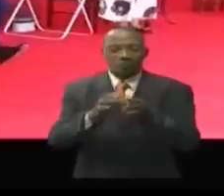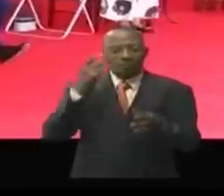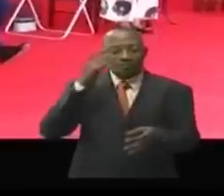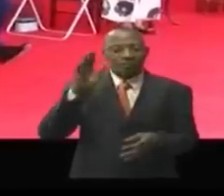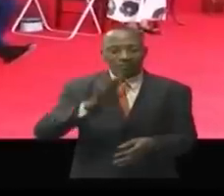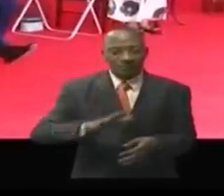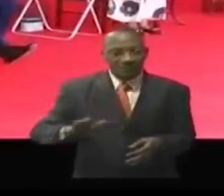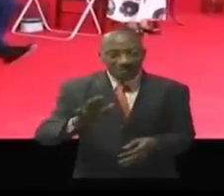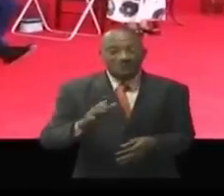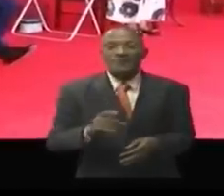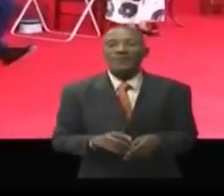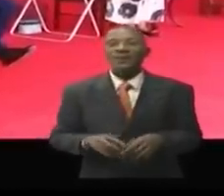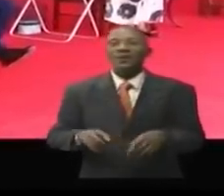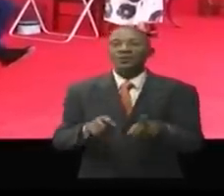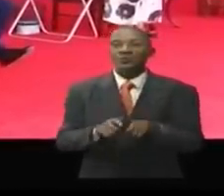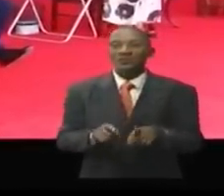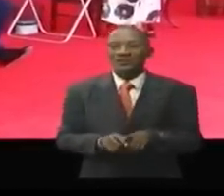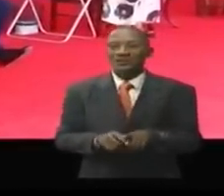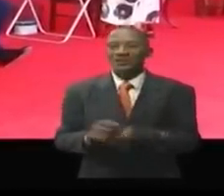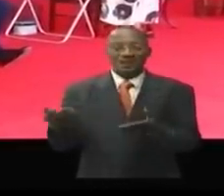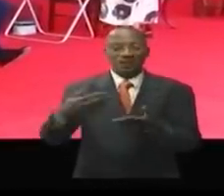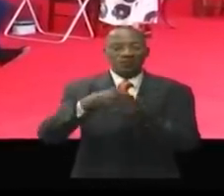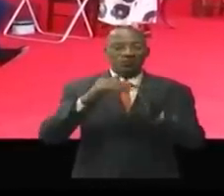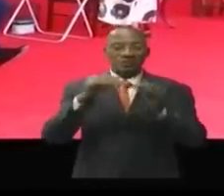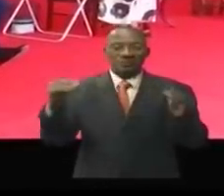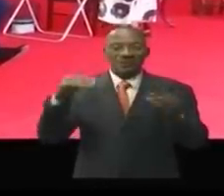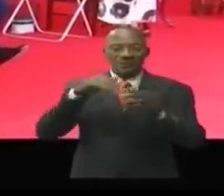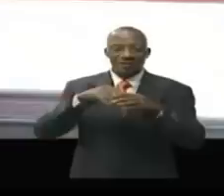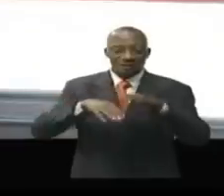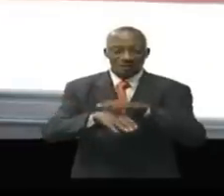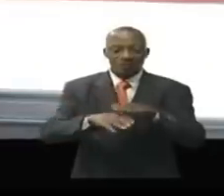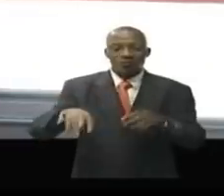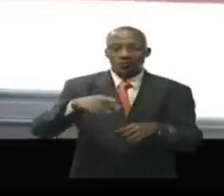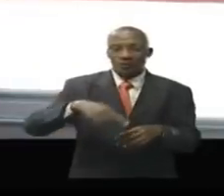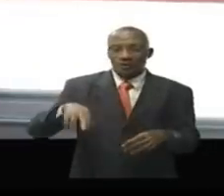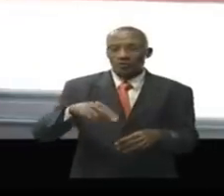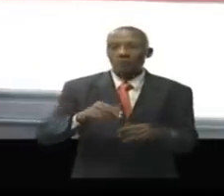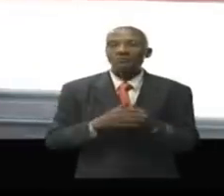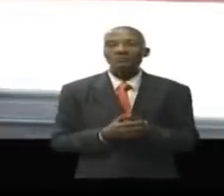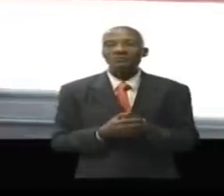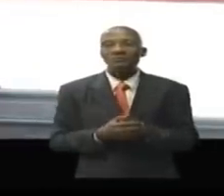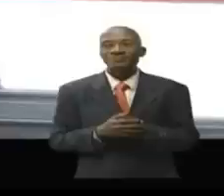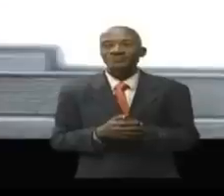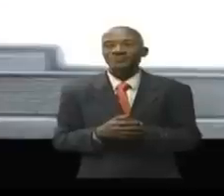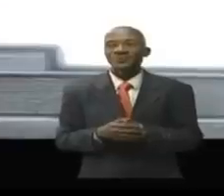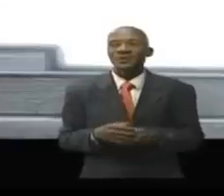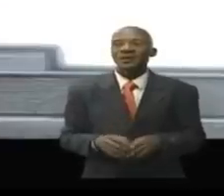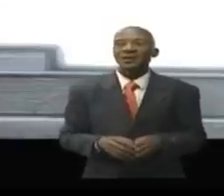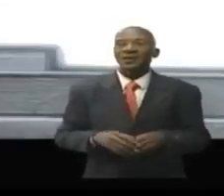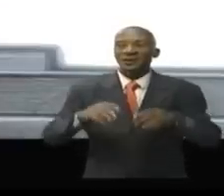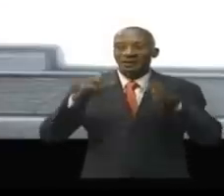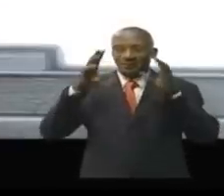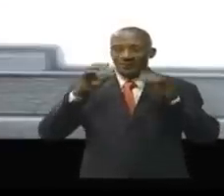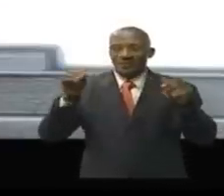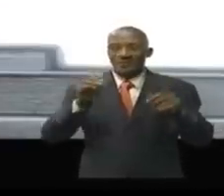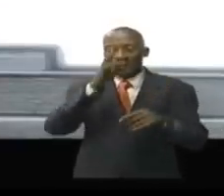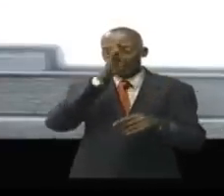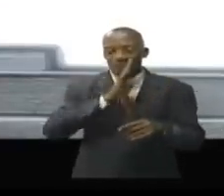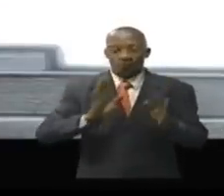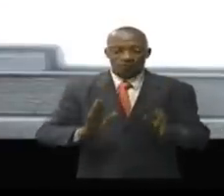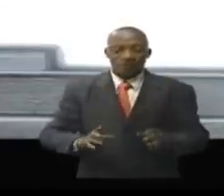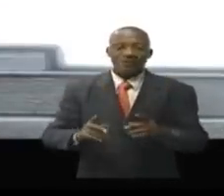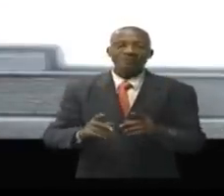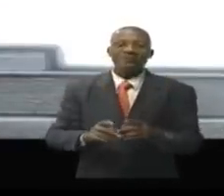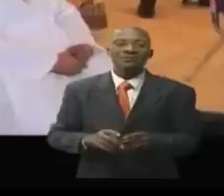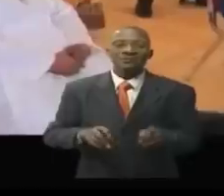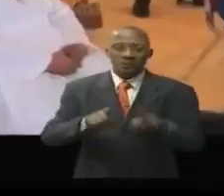de la sécurité dans la sous-région. Singulièrement, les Kenyans William Ruto et les Burundais Évariste Ndayishimiye ont